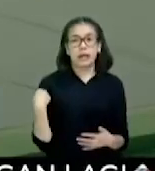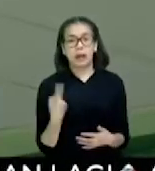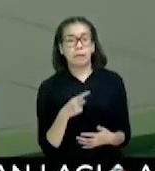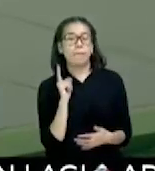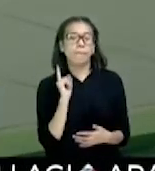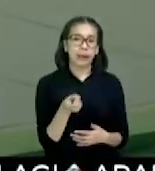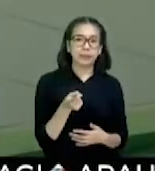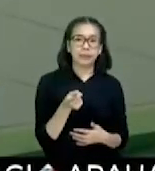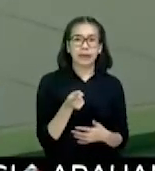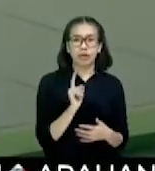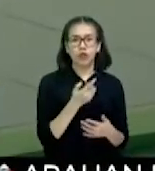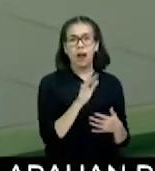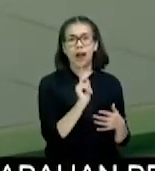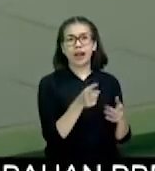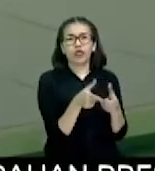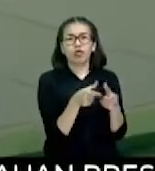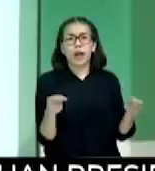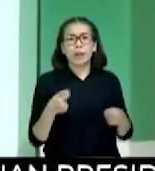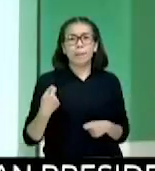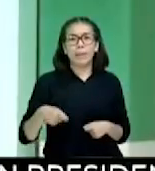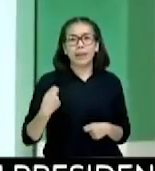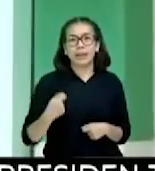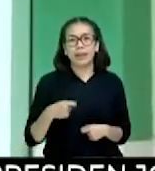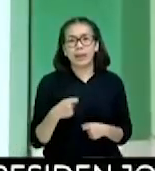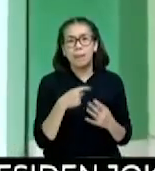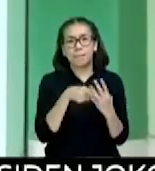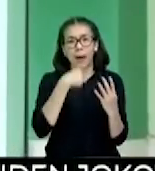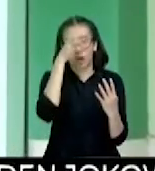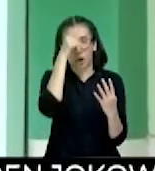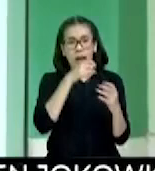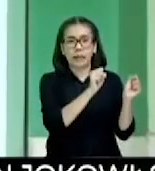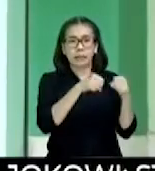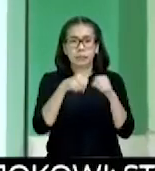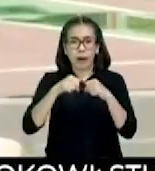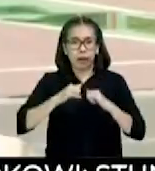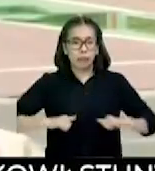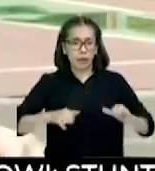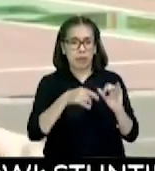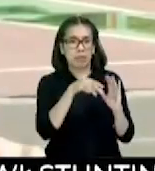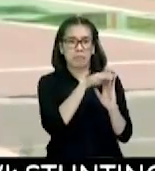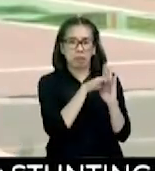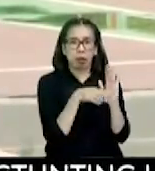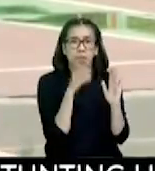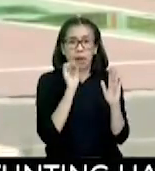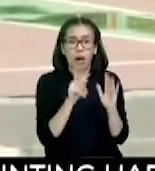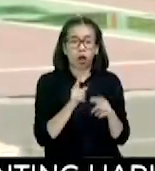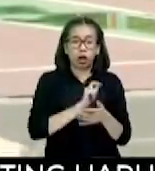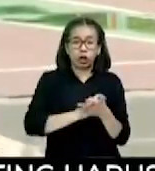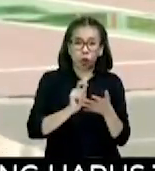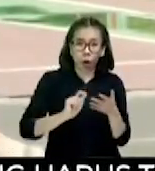lakukan sesuai dengan SKB 4 Menteri atau SOP dari Satgas COVID-19, kita akan tutup selama